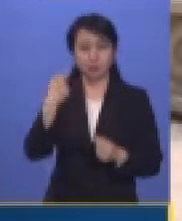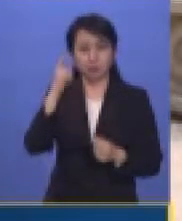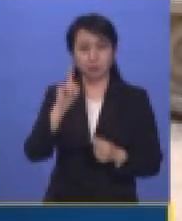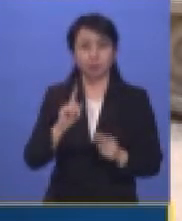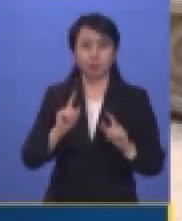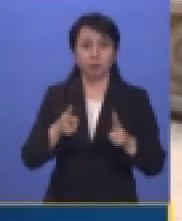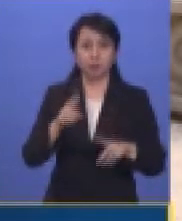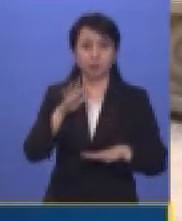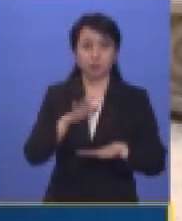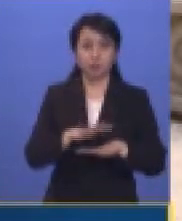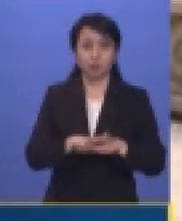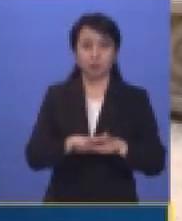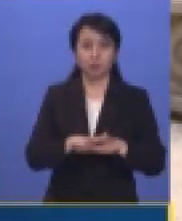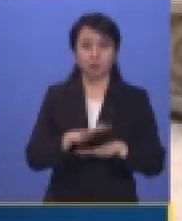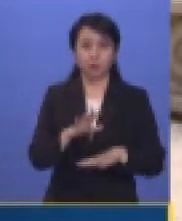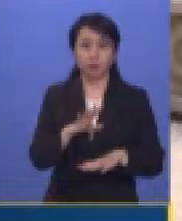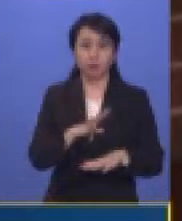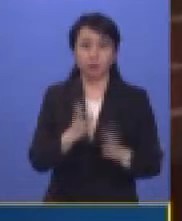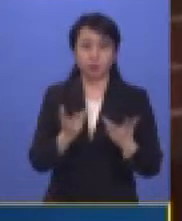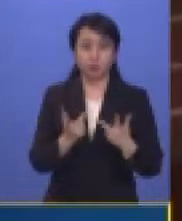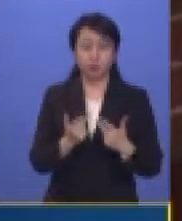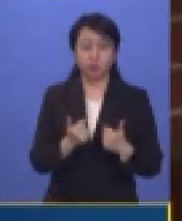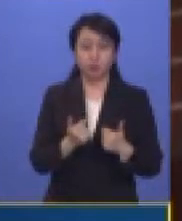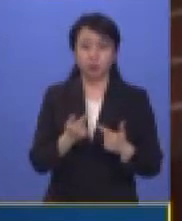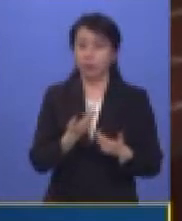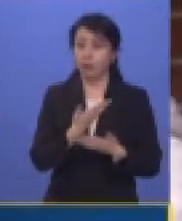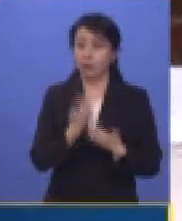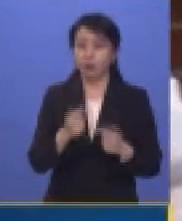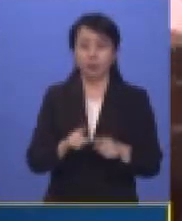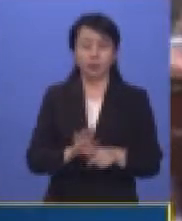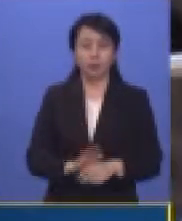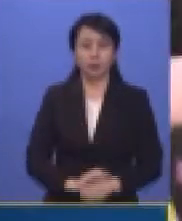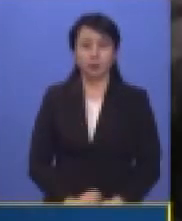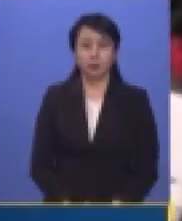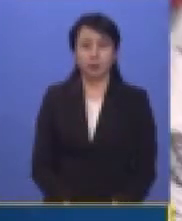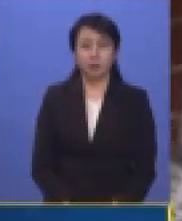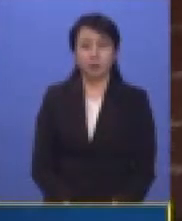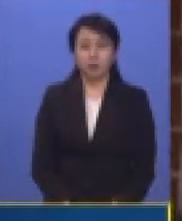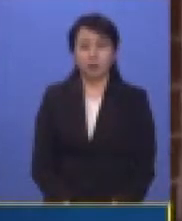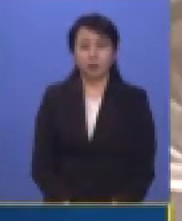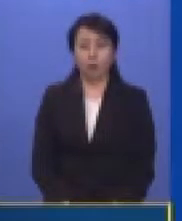средств, выяснение поступлений их в банк и поступили они на счет потребителя или нет.